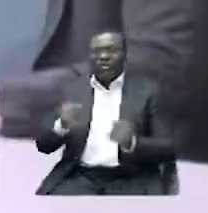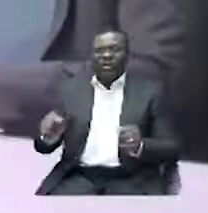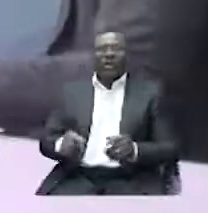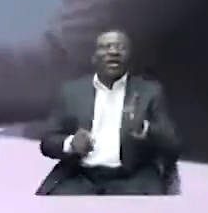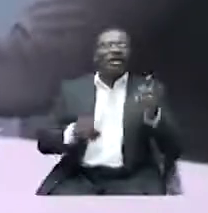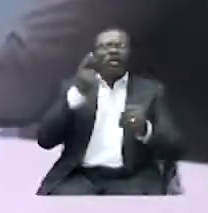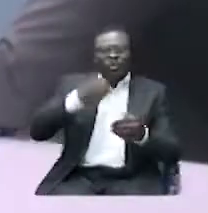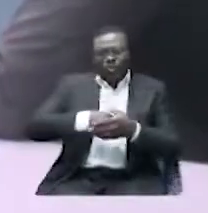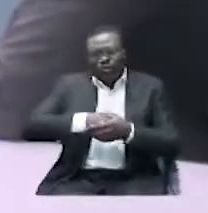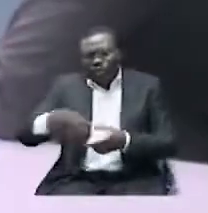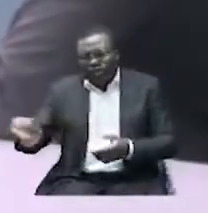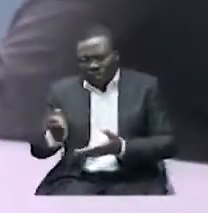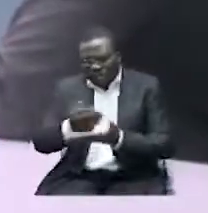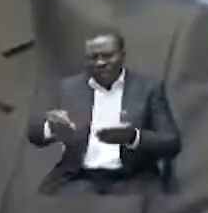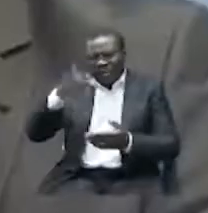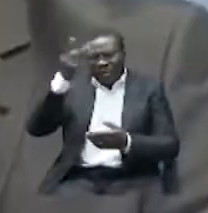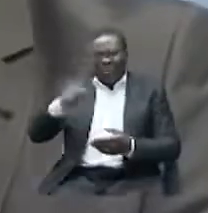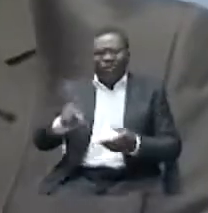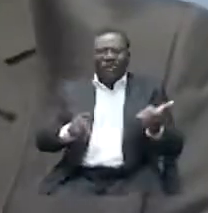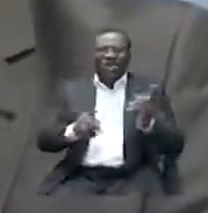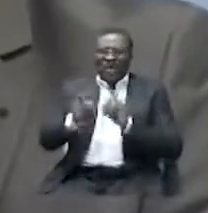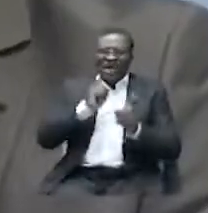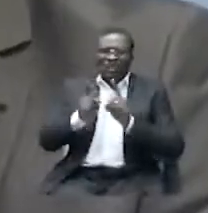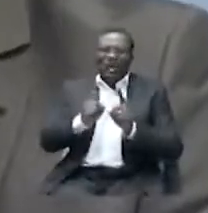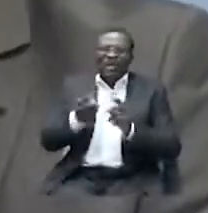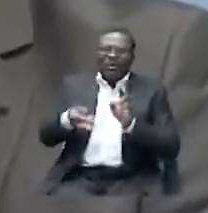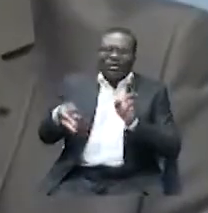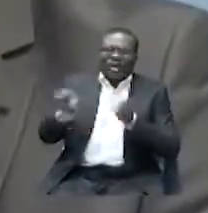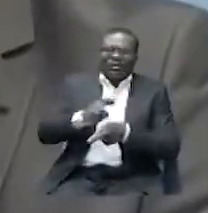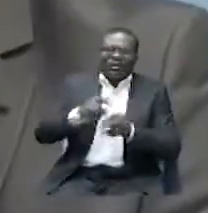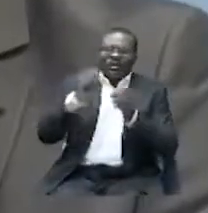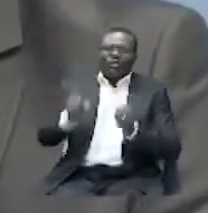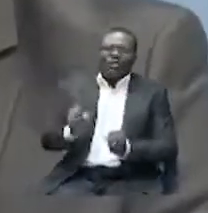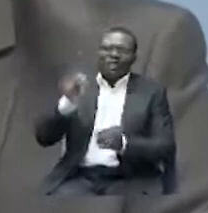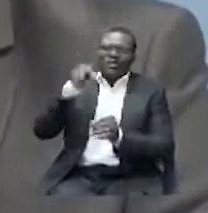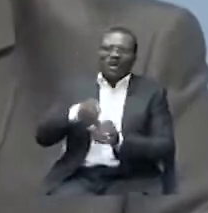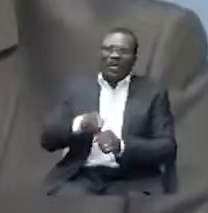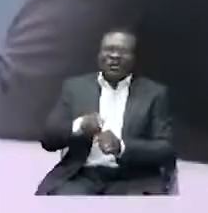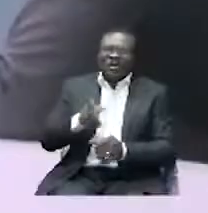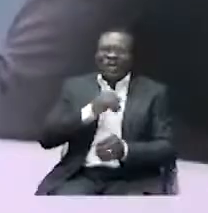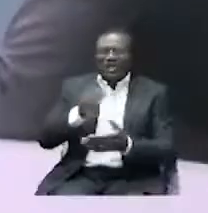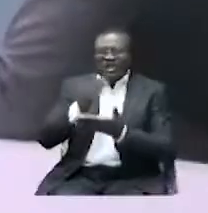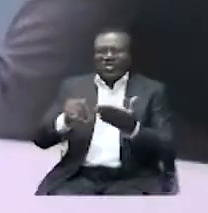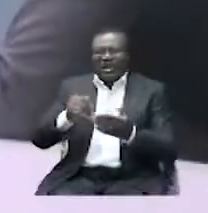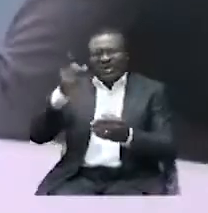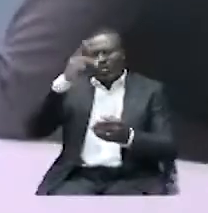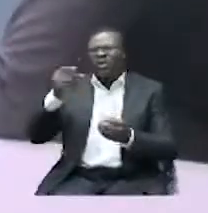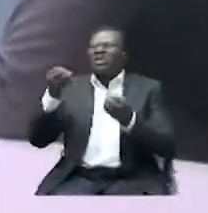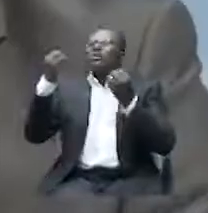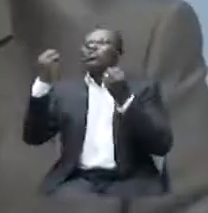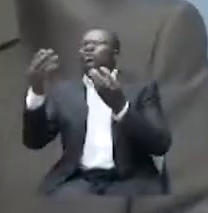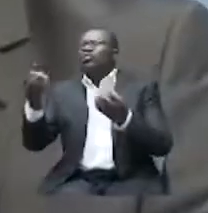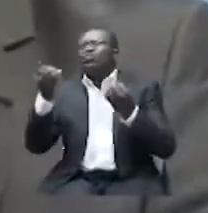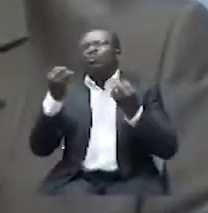pour sortir du volet politique de cet entretien, parlons de la réforme du système partisan. Les partis politiques sont nombreux dans notre